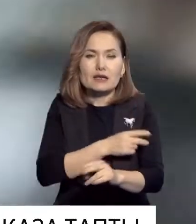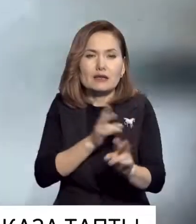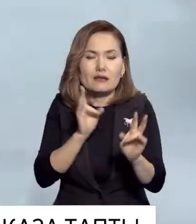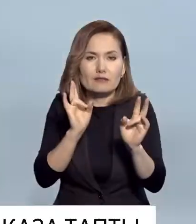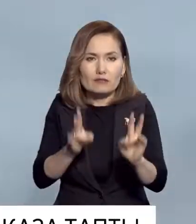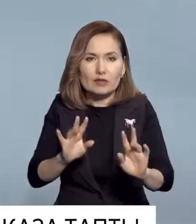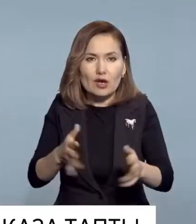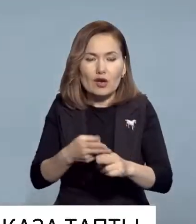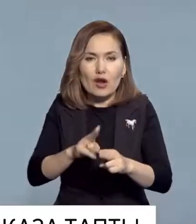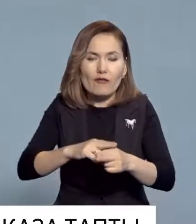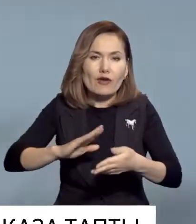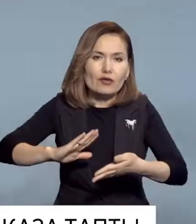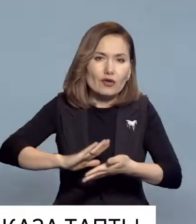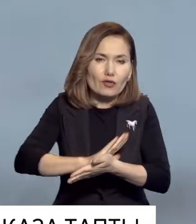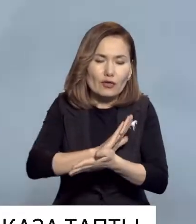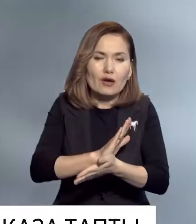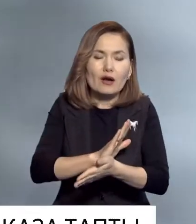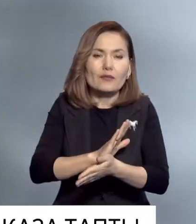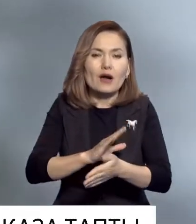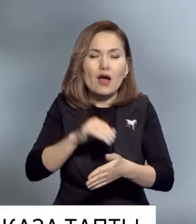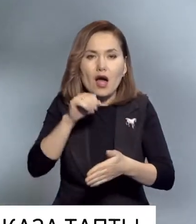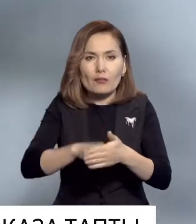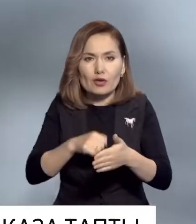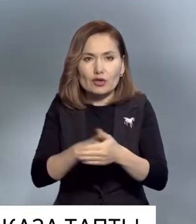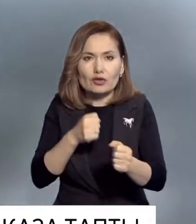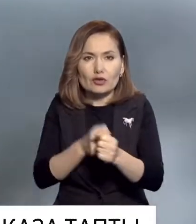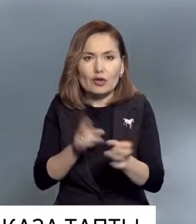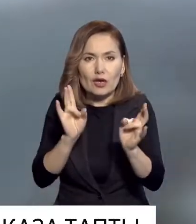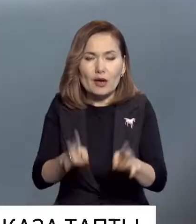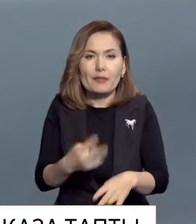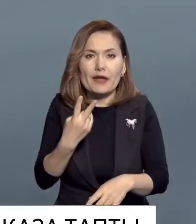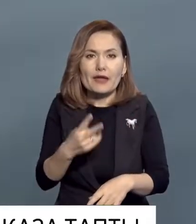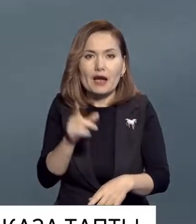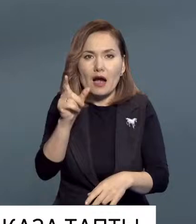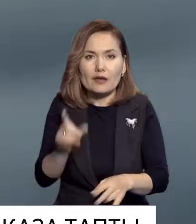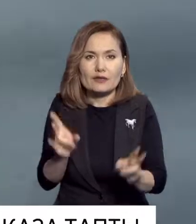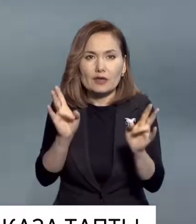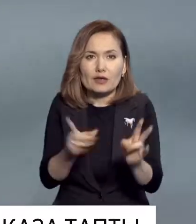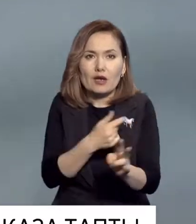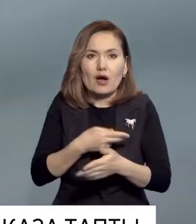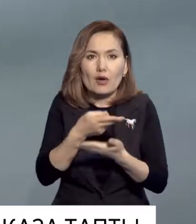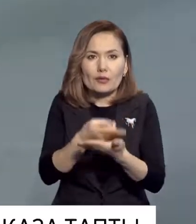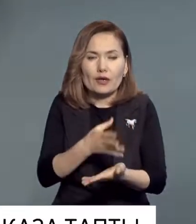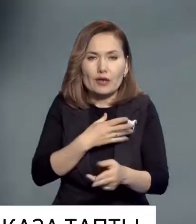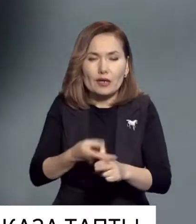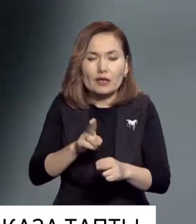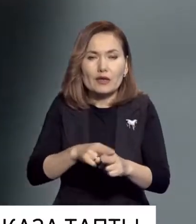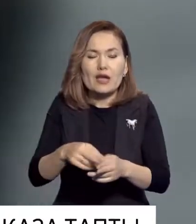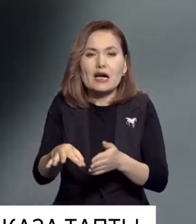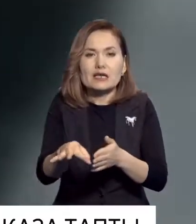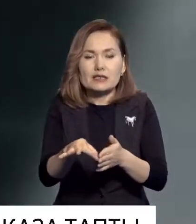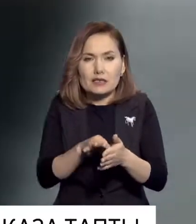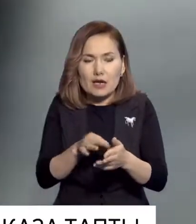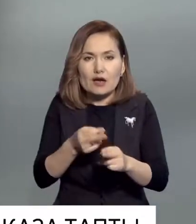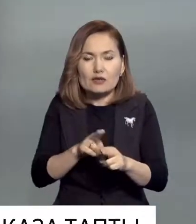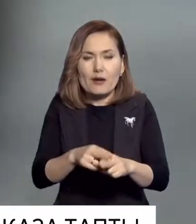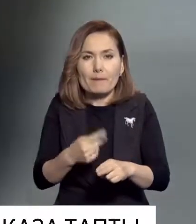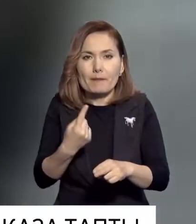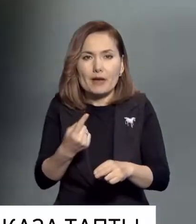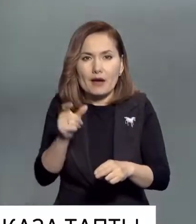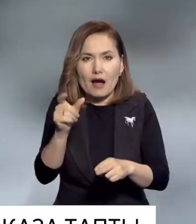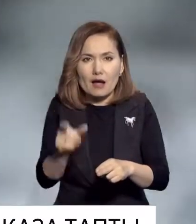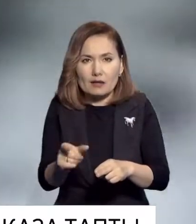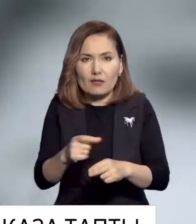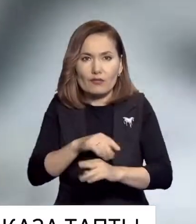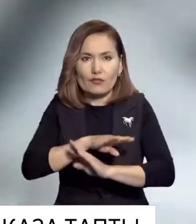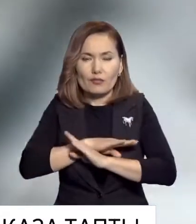видеода анық көрініп тұр, сараптама тағайындалды. Жарақат алған екі жолаушы ауруханаға жеткізілді. Біреуі жолда жедел жәрдем көлігінде көз